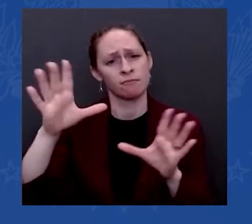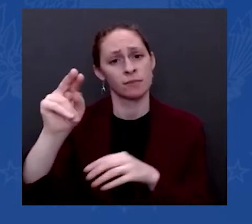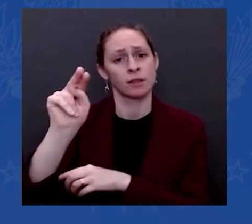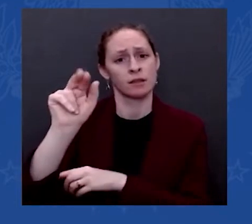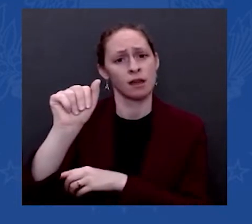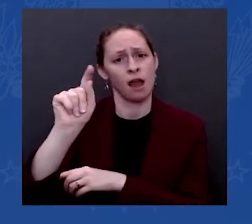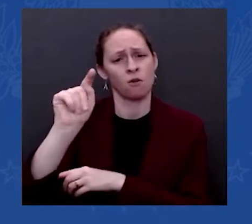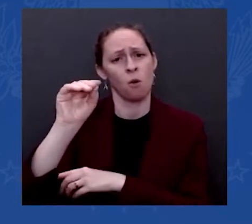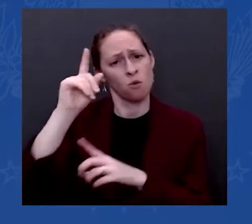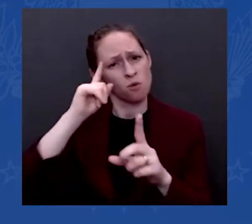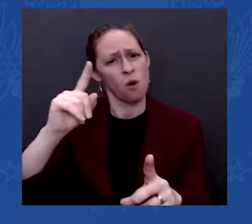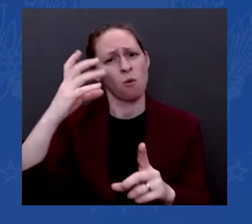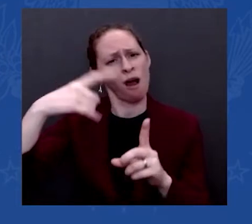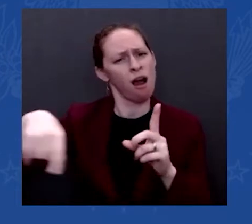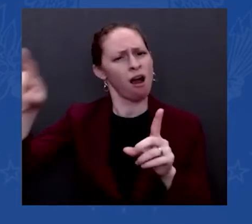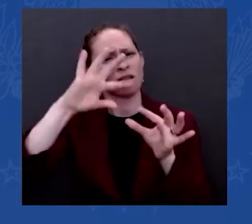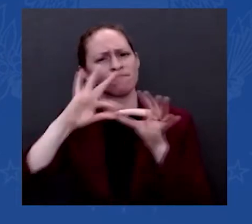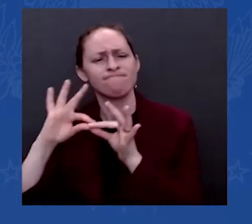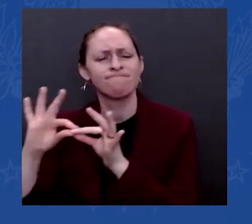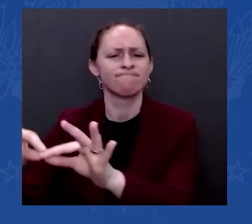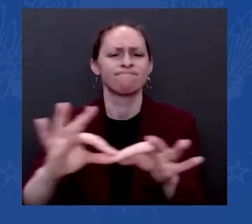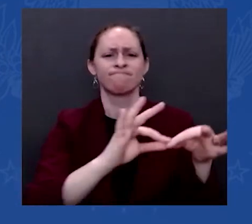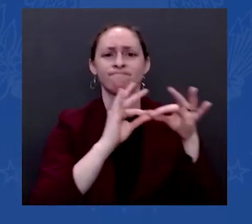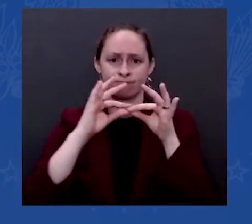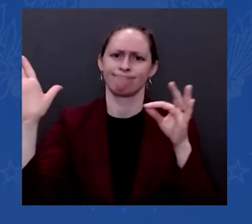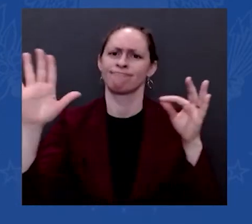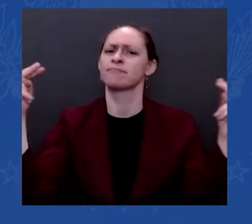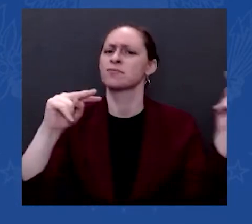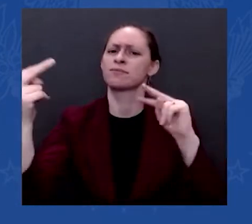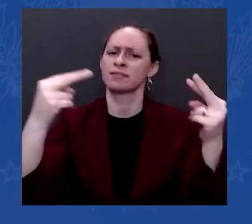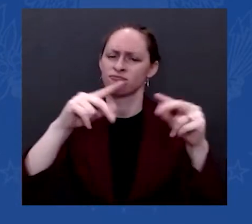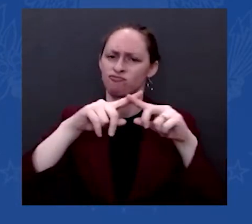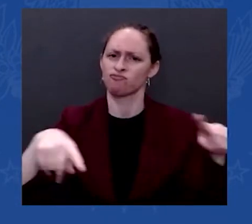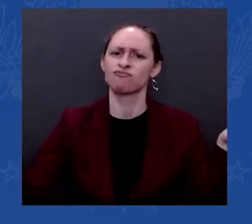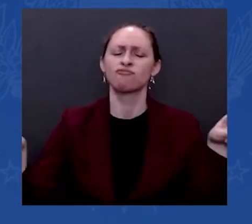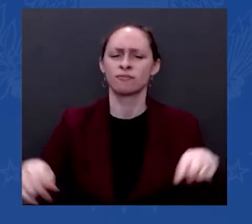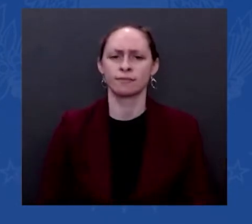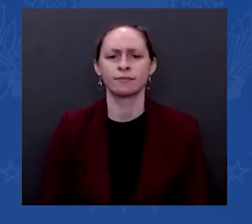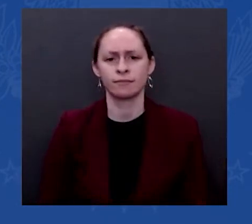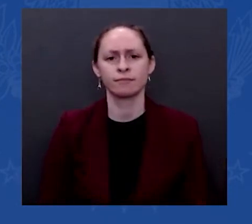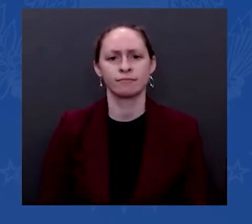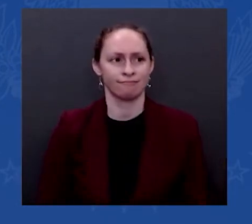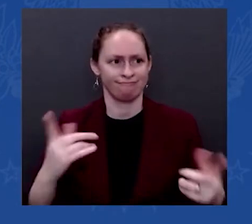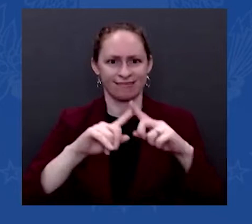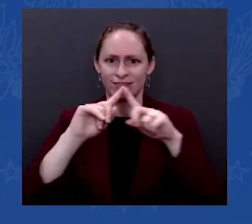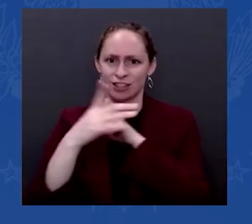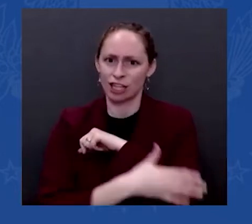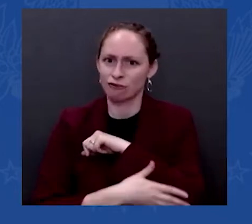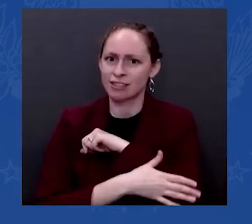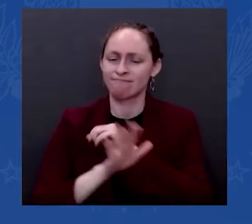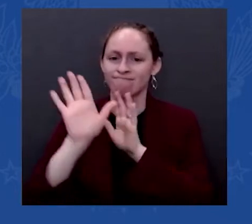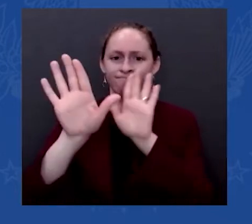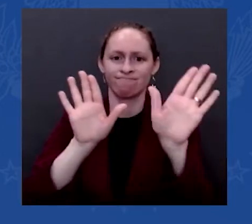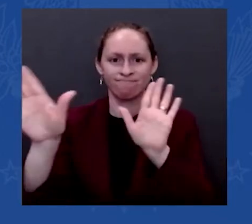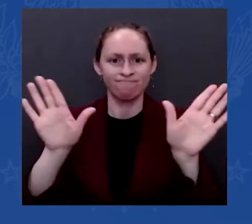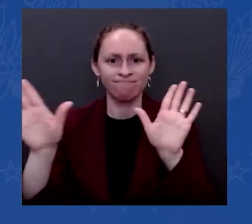введение санкций в отношении долларовых операций и других вещей это вещи которые окажут негативное влияние на